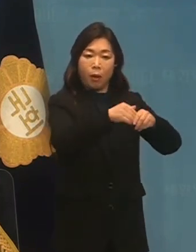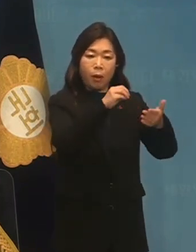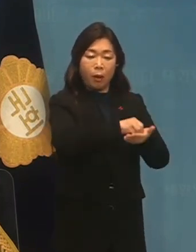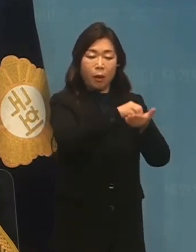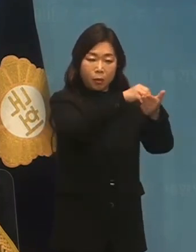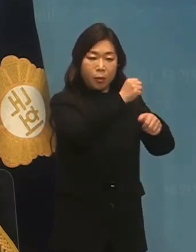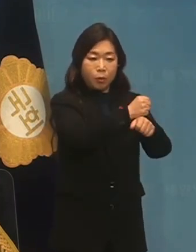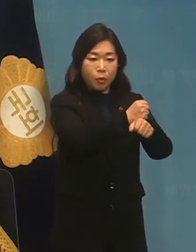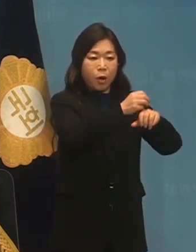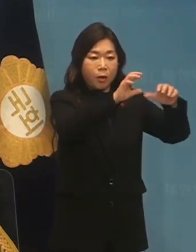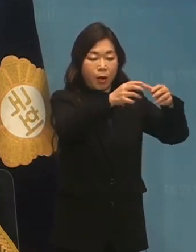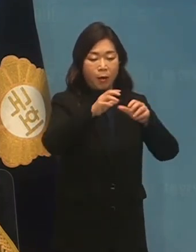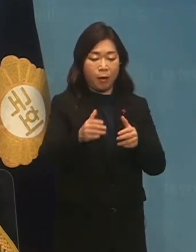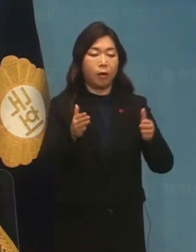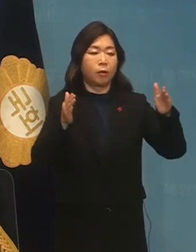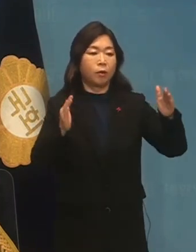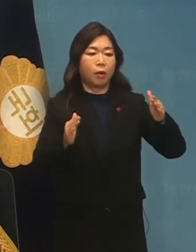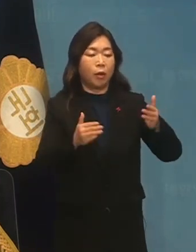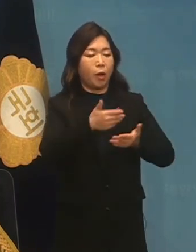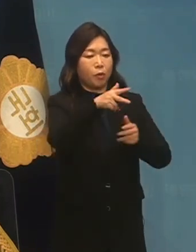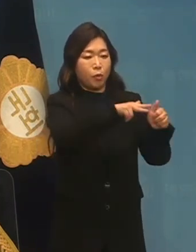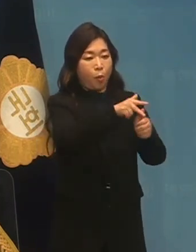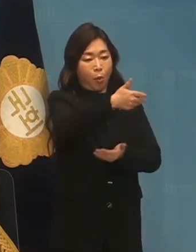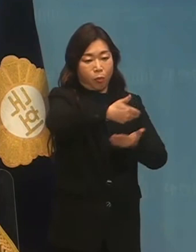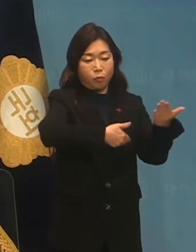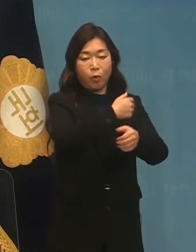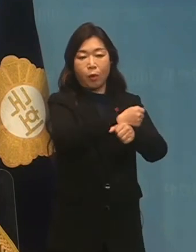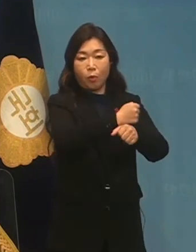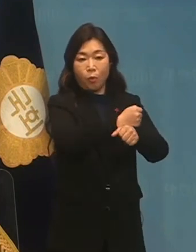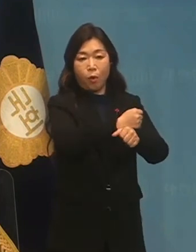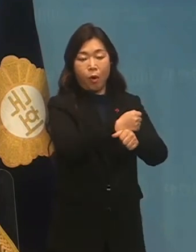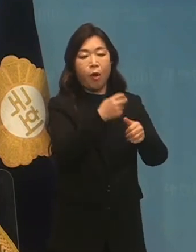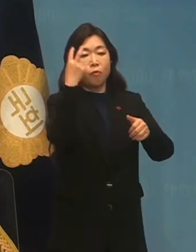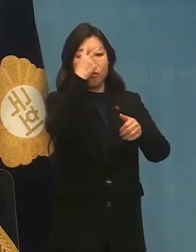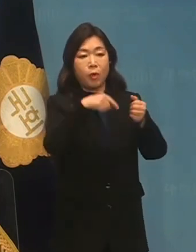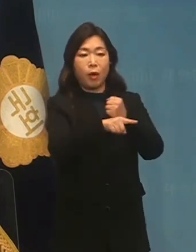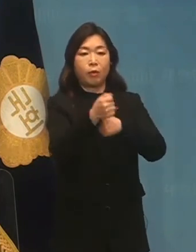정보를 공유하고 수사 공조 체계를 갖추겠습니다.